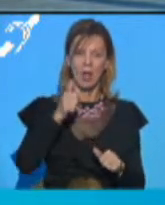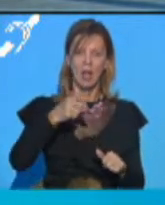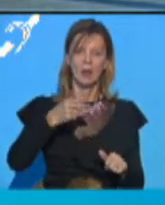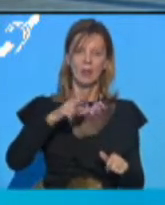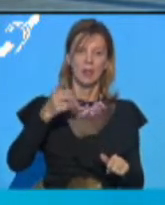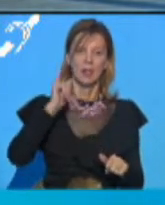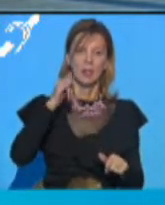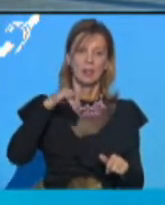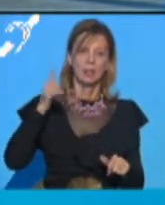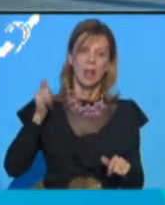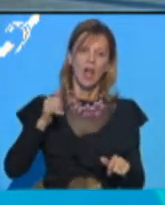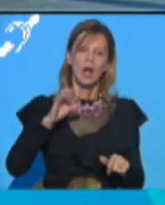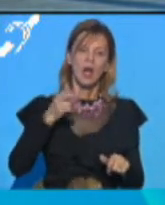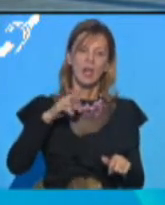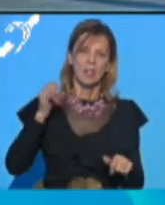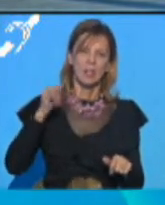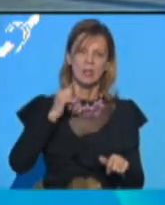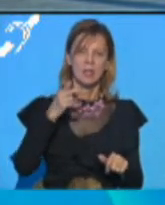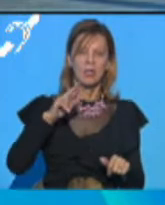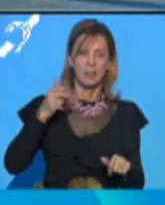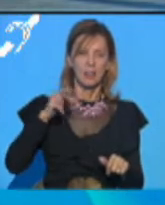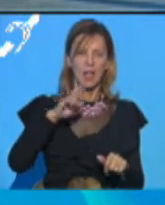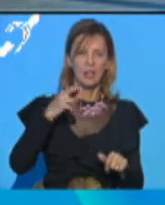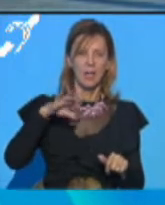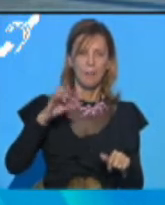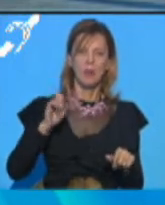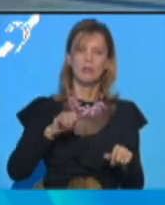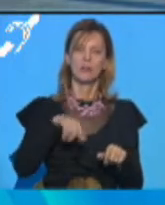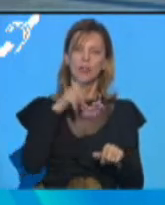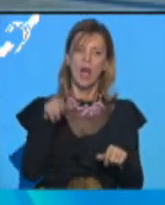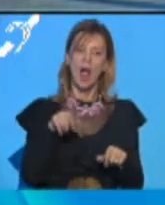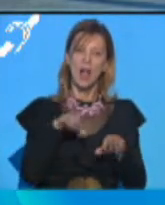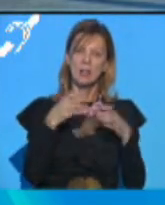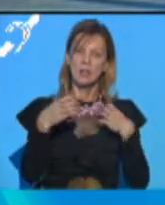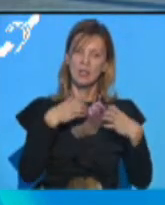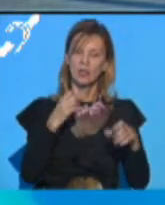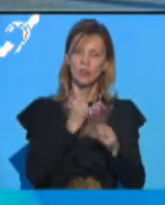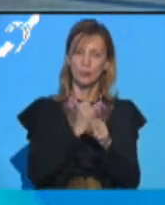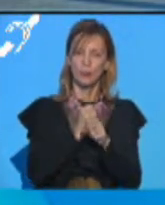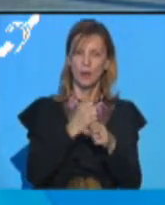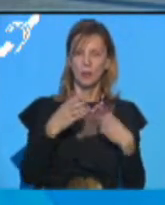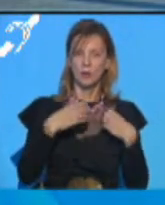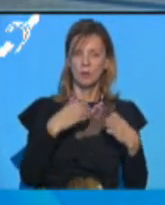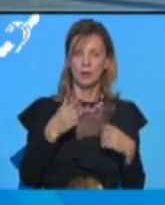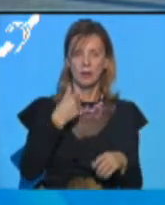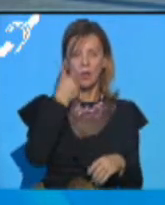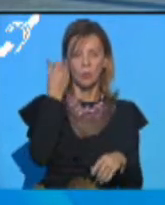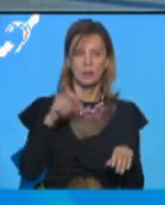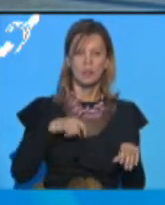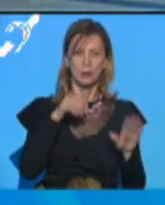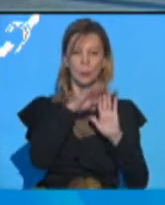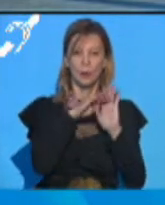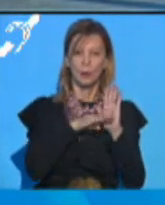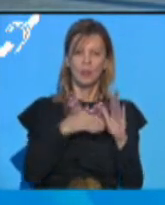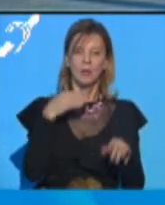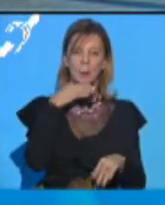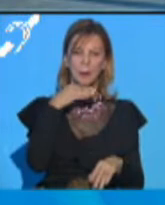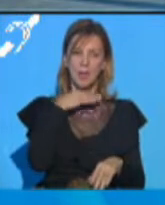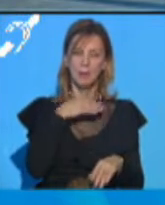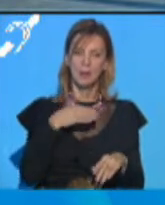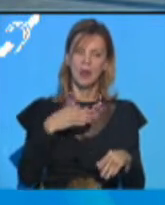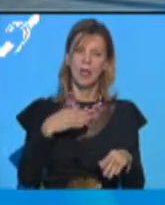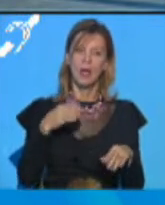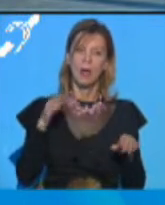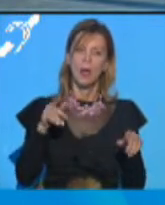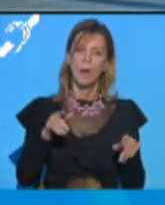Ina, Carlos Dreams, Ina Rimes, Nicol Șeri și mulți alți artiști vor face un adevărat spectacol când sunt programate premiile muzicale românești.